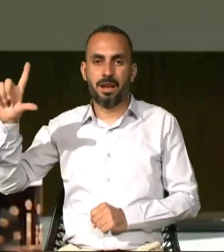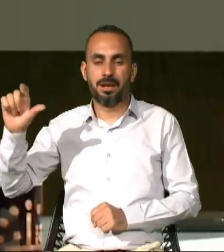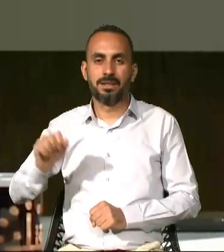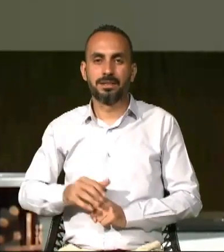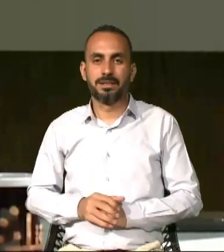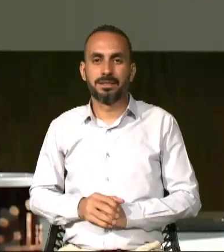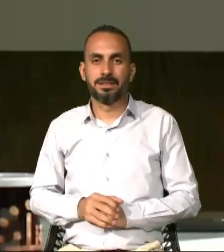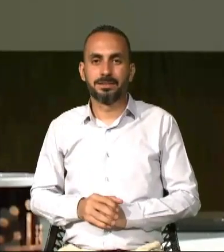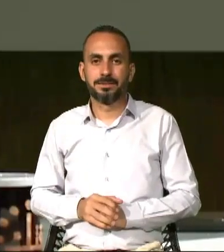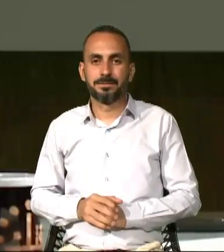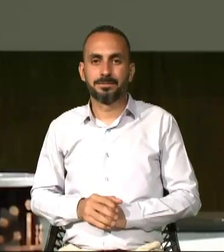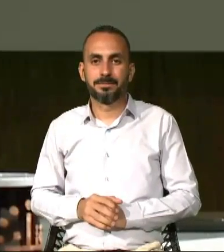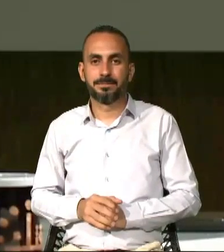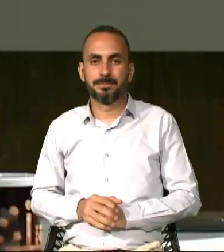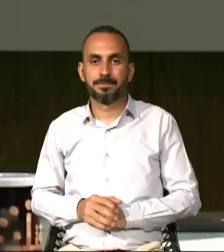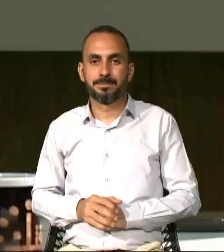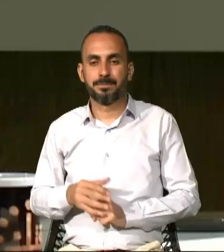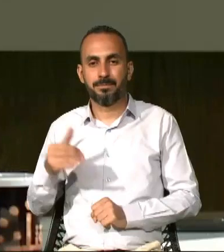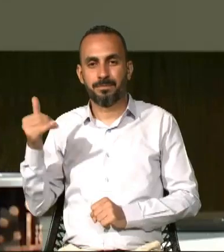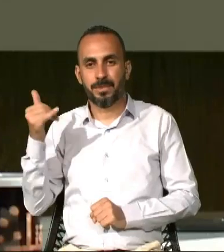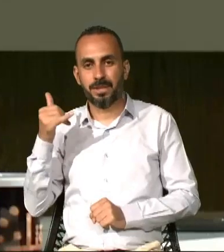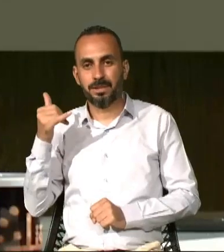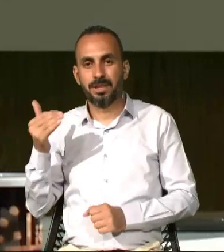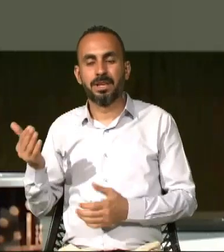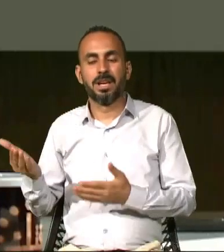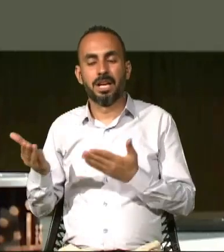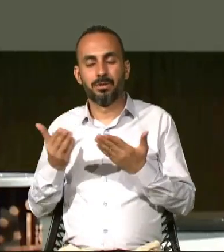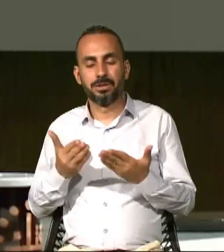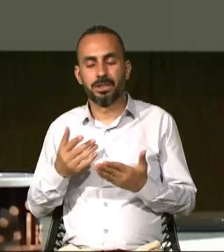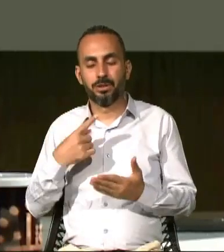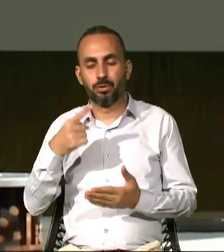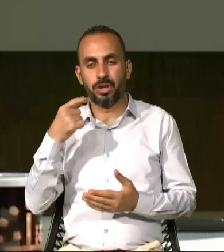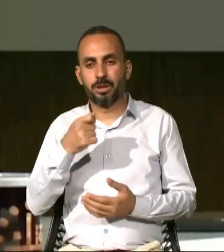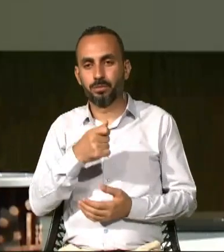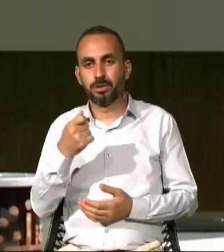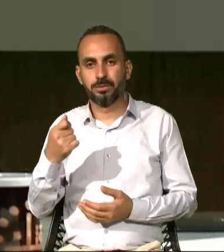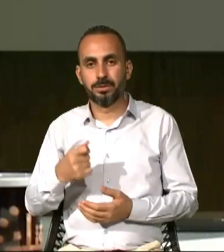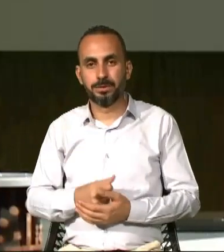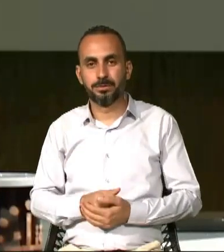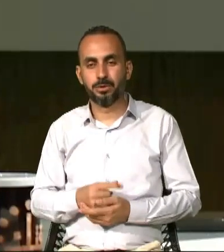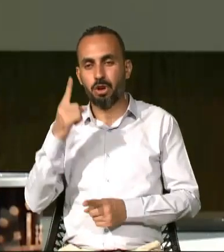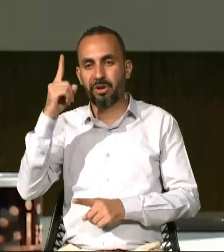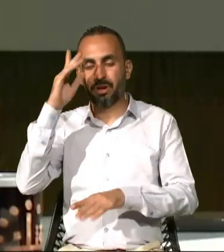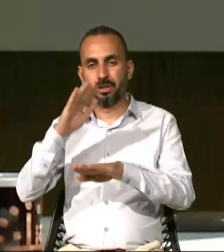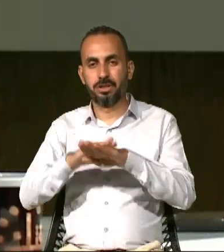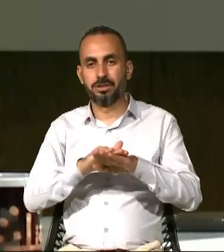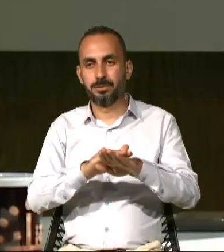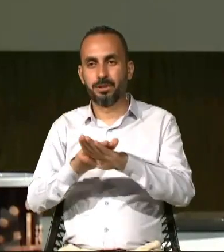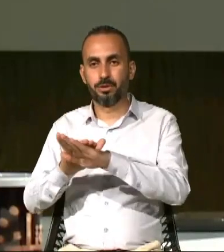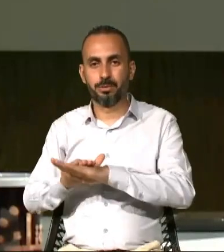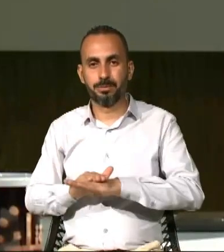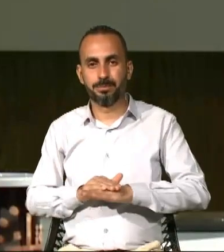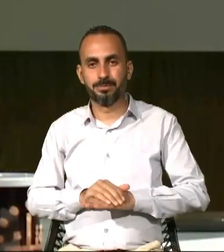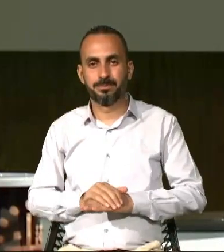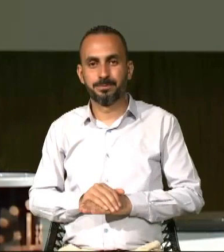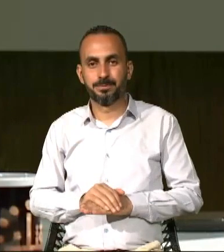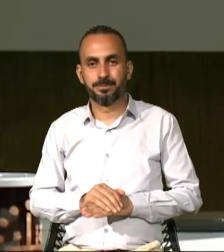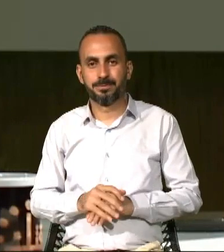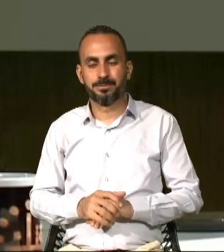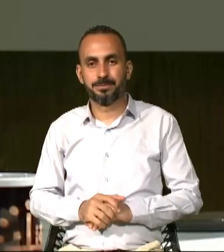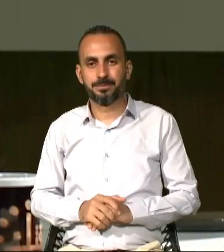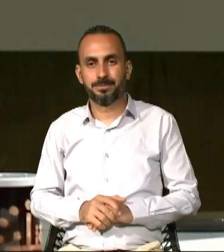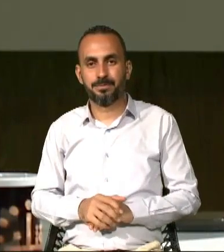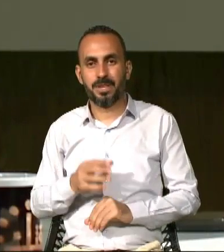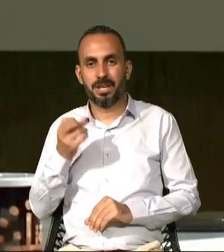الو. ايوه اخت فريال اتفضلي. معاك راسك الكريم. الرب يباركك على القطيع الحلوه اللي